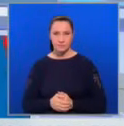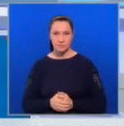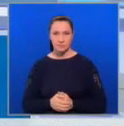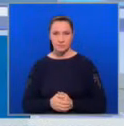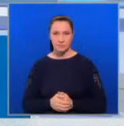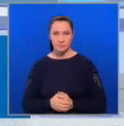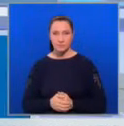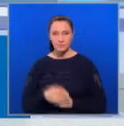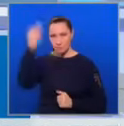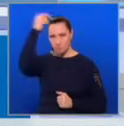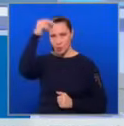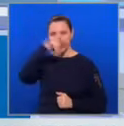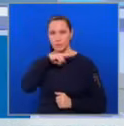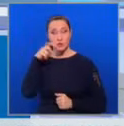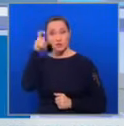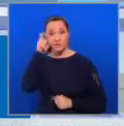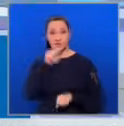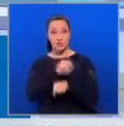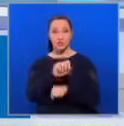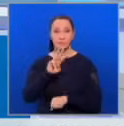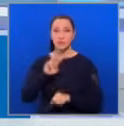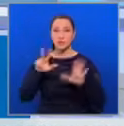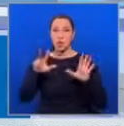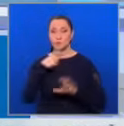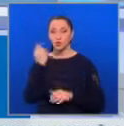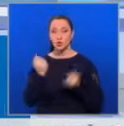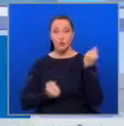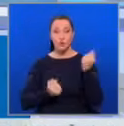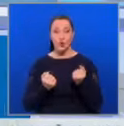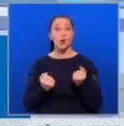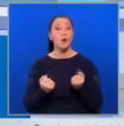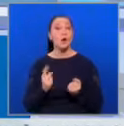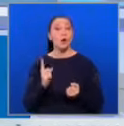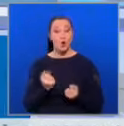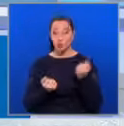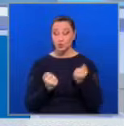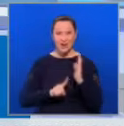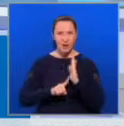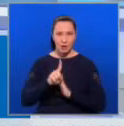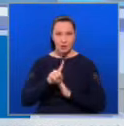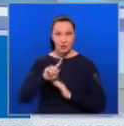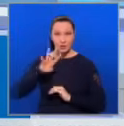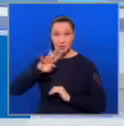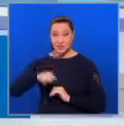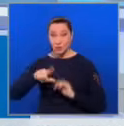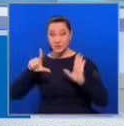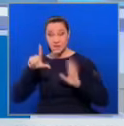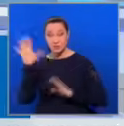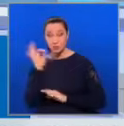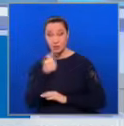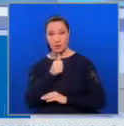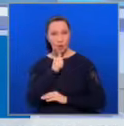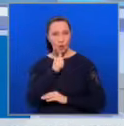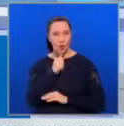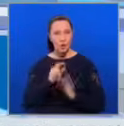заподозрян у нас полицията във варна задържа 38-годишен шофьор седнал зад волана с рекордните 4 седем промила